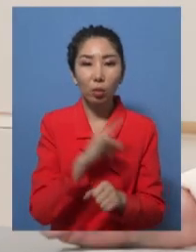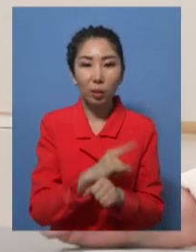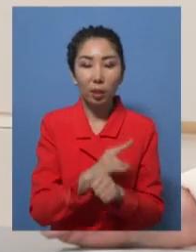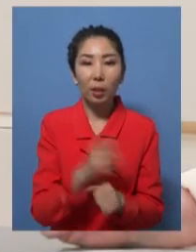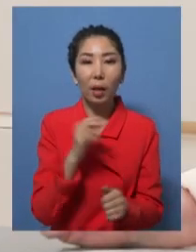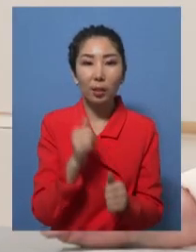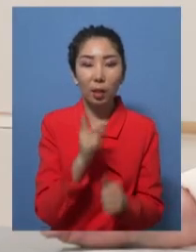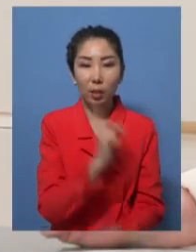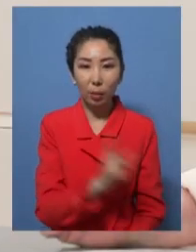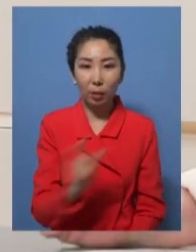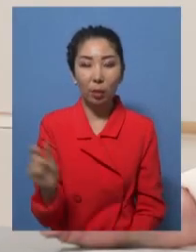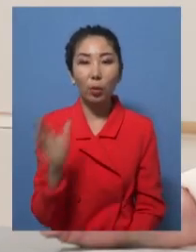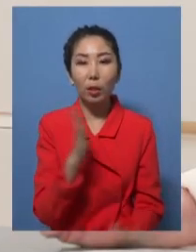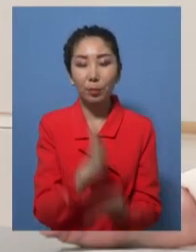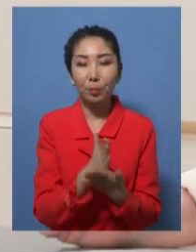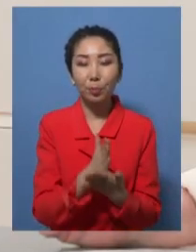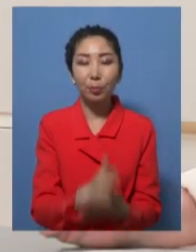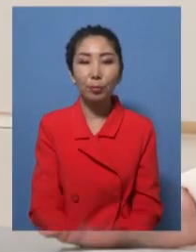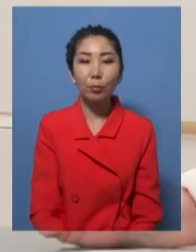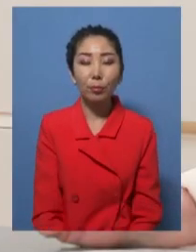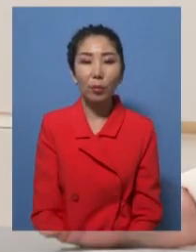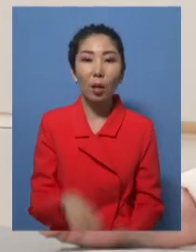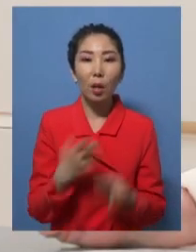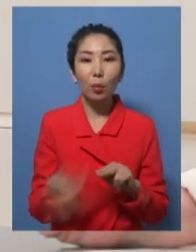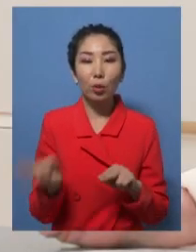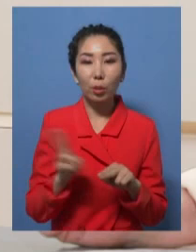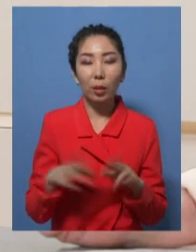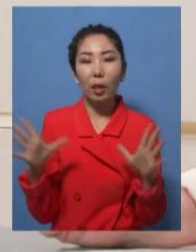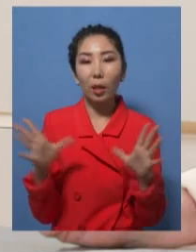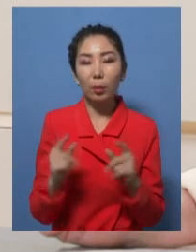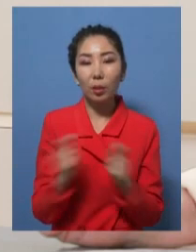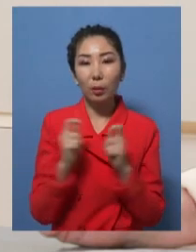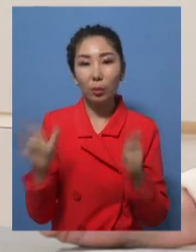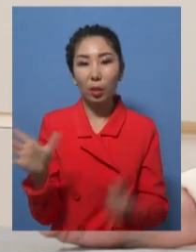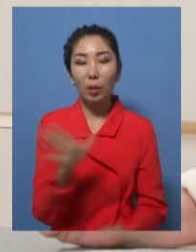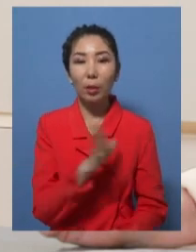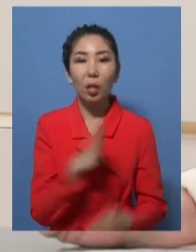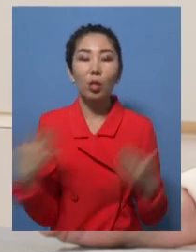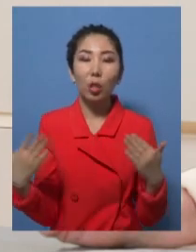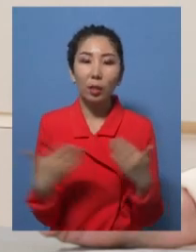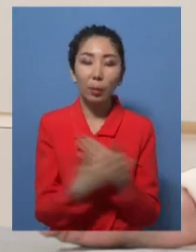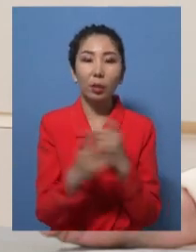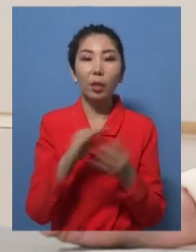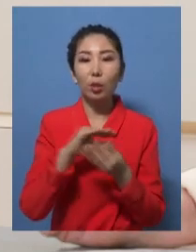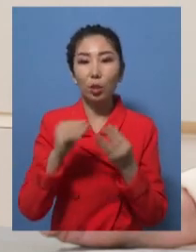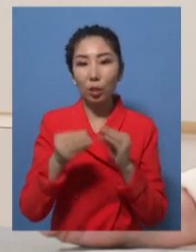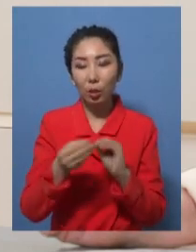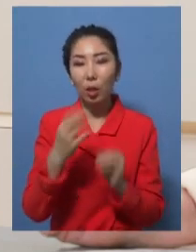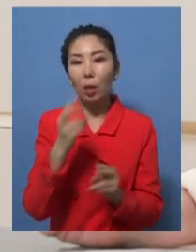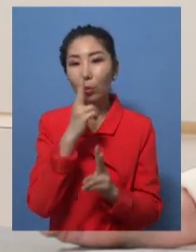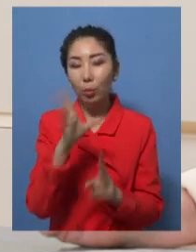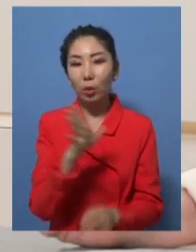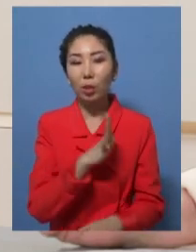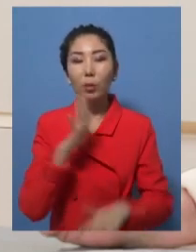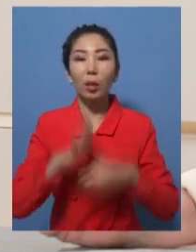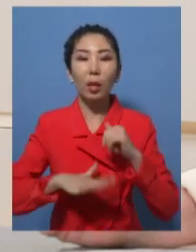Енді бұл жерде мен ол қылмыс ашылып жаңағы бір нәтижесін көріп белгілі бір